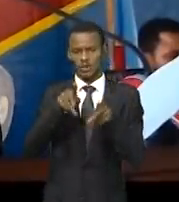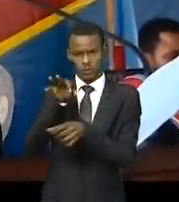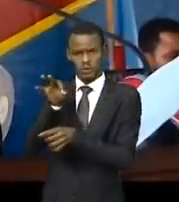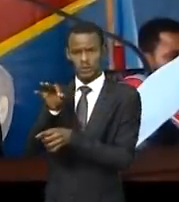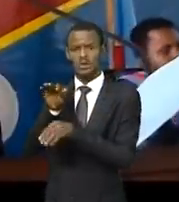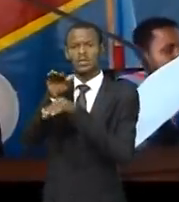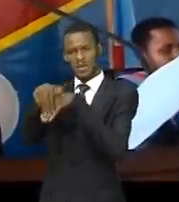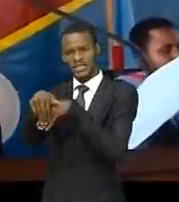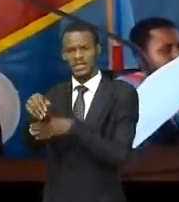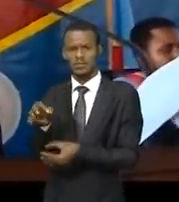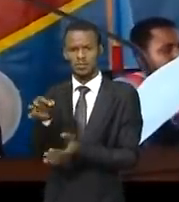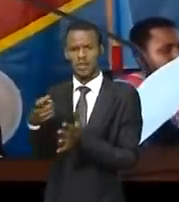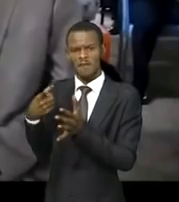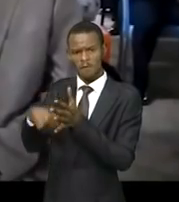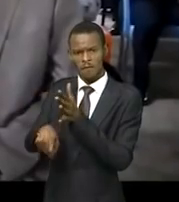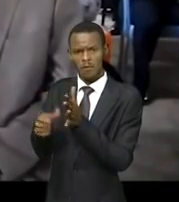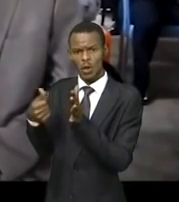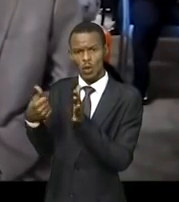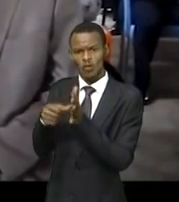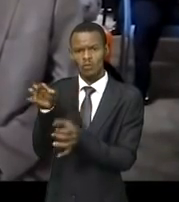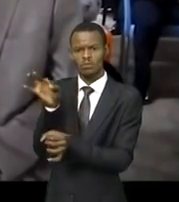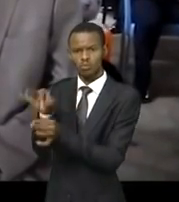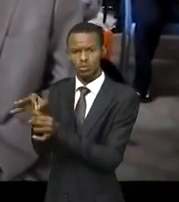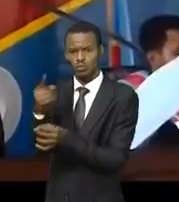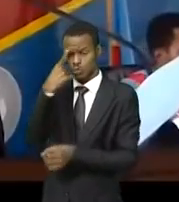province. Ce projet dédié est une